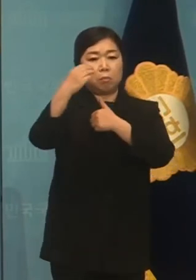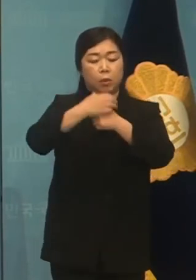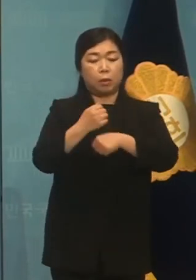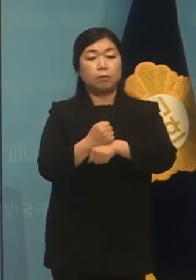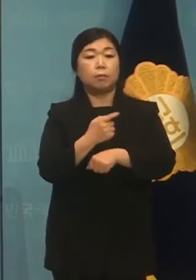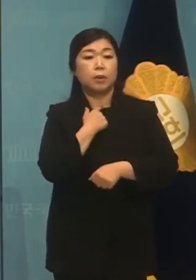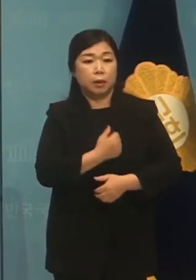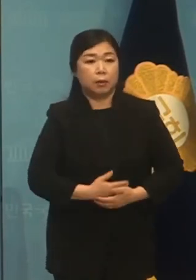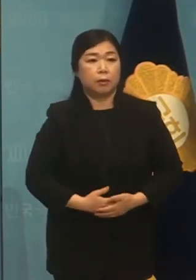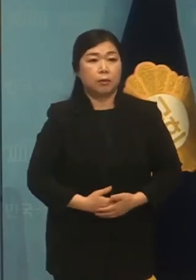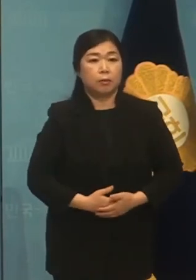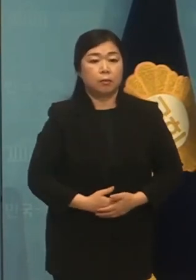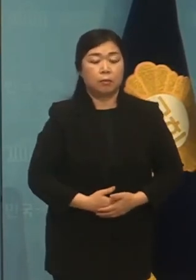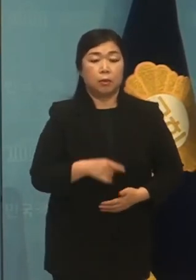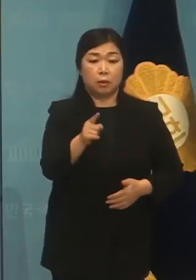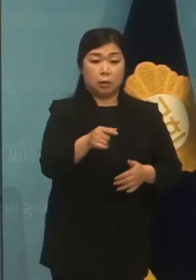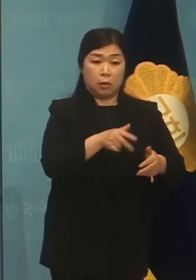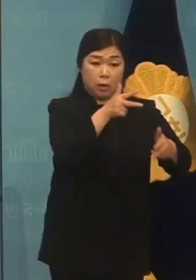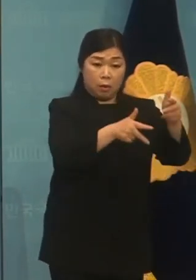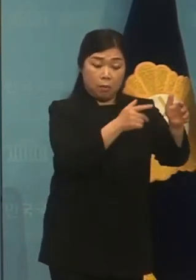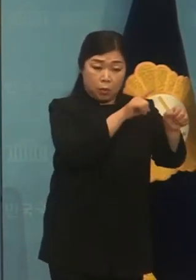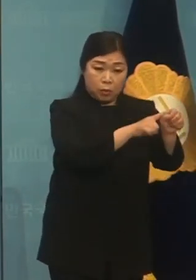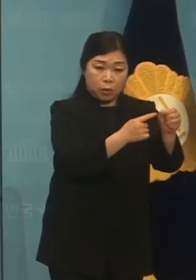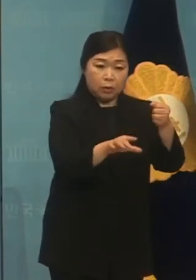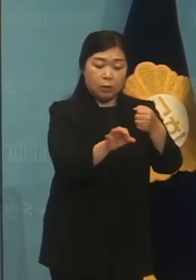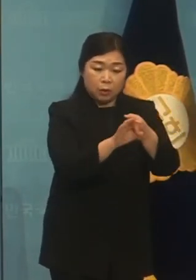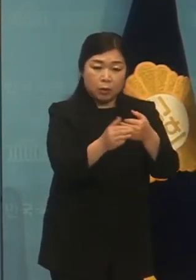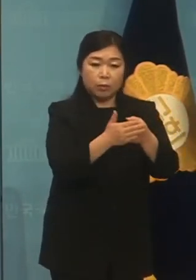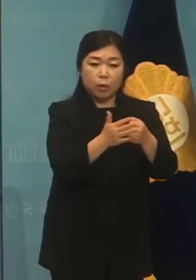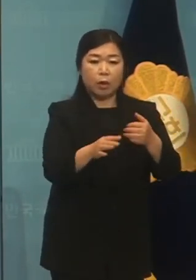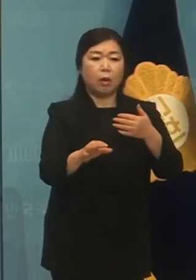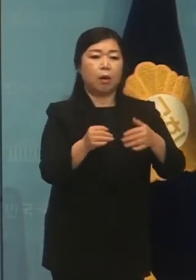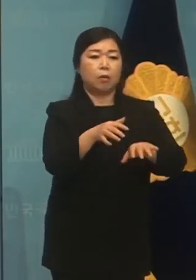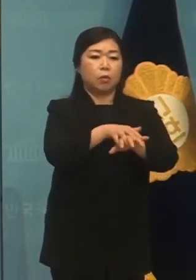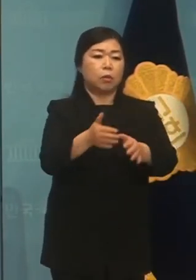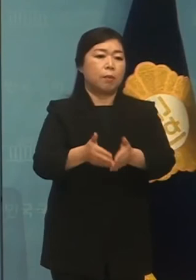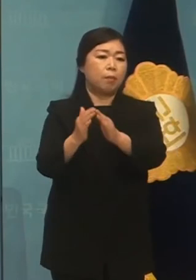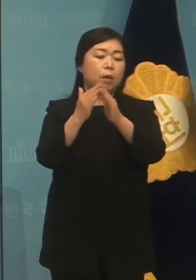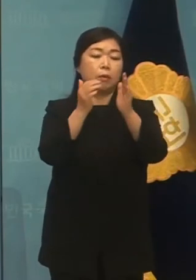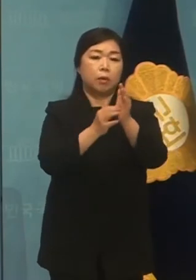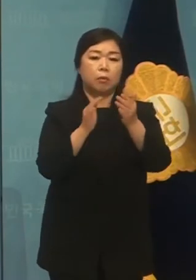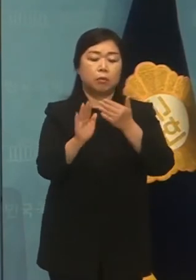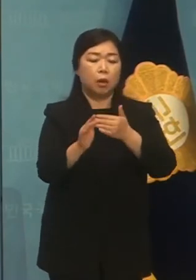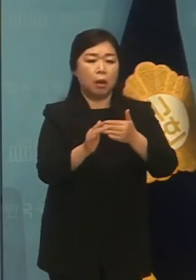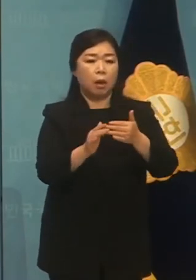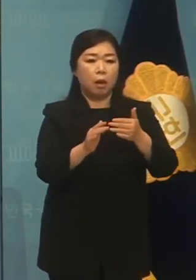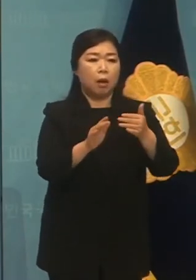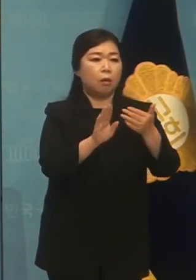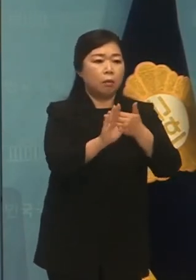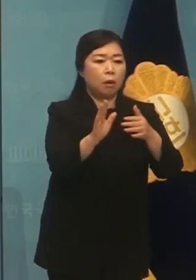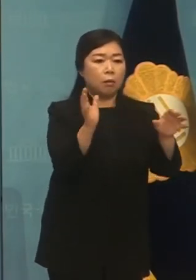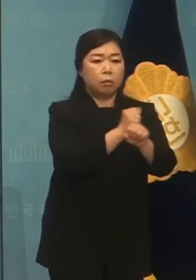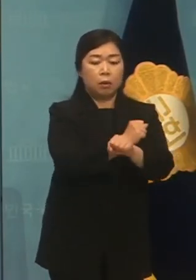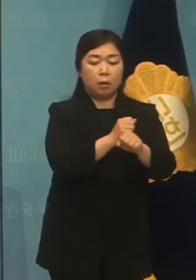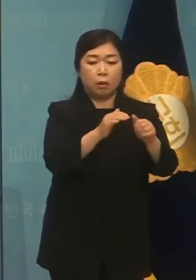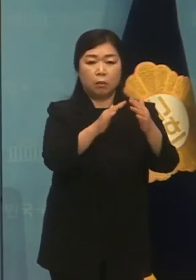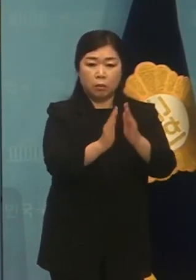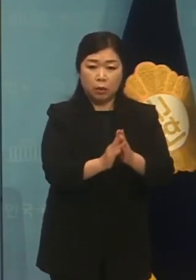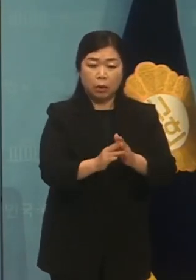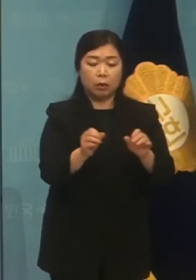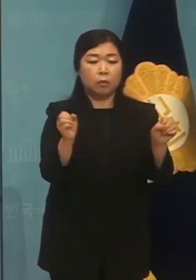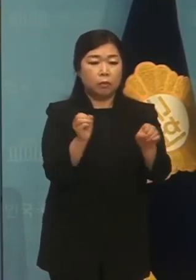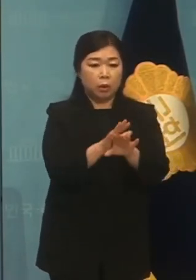있습니다. 이런 걸 하기 위해서 만든 건데 그 이후에 이걸 건드리질 못했습니다. 사실 문재인